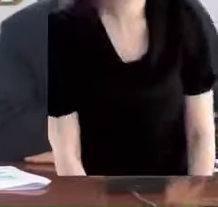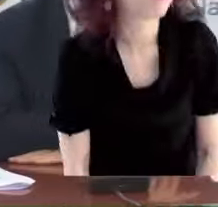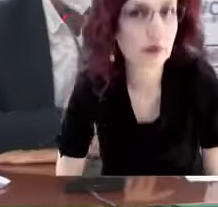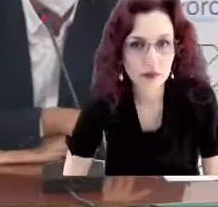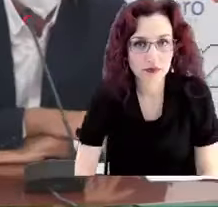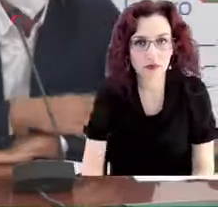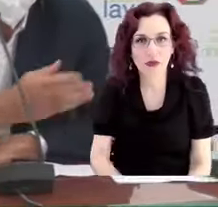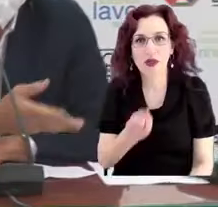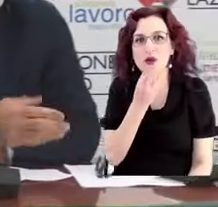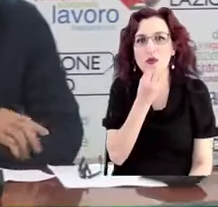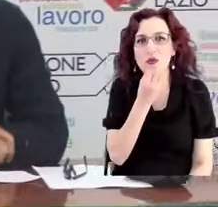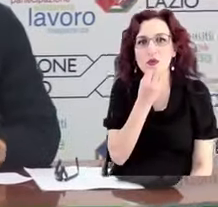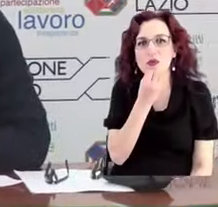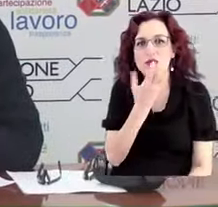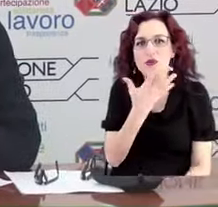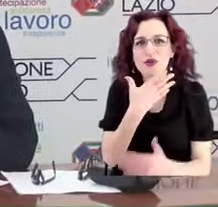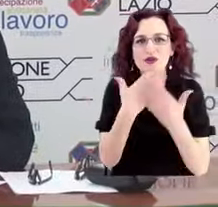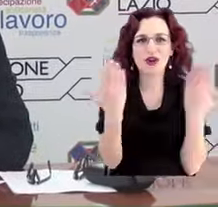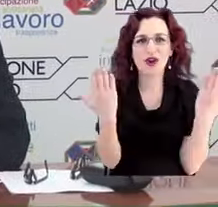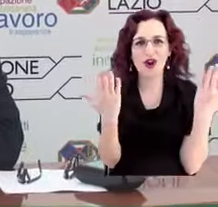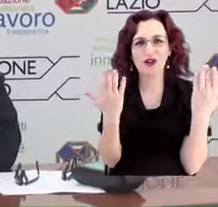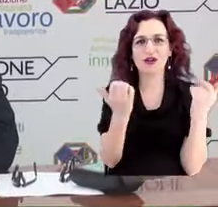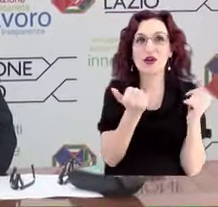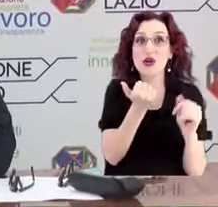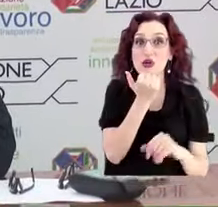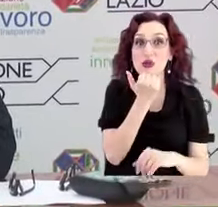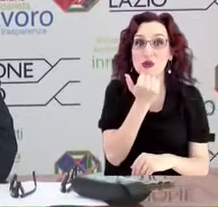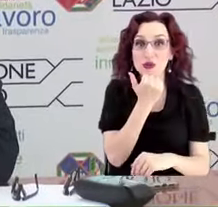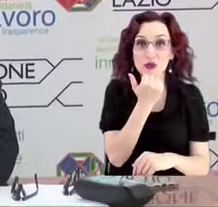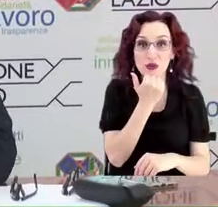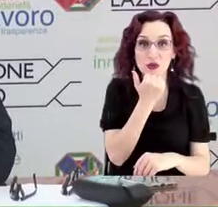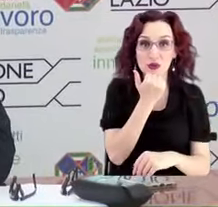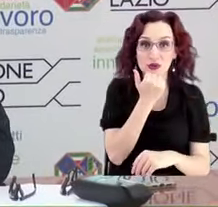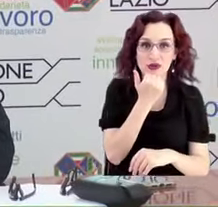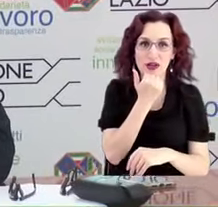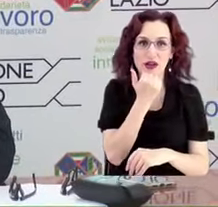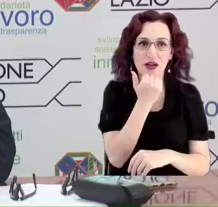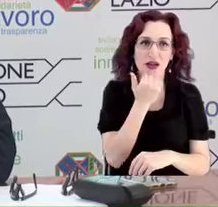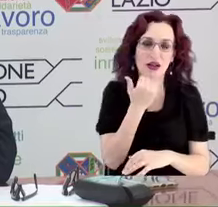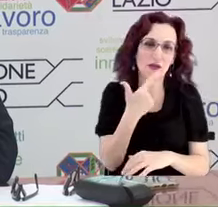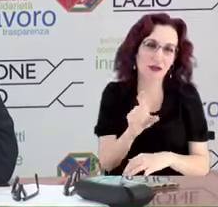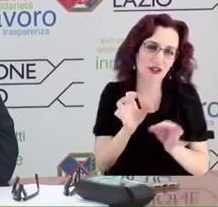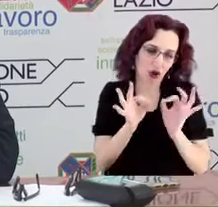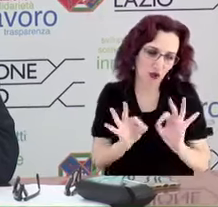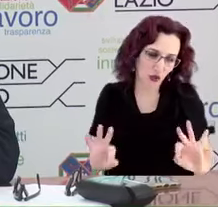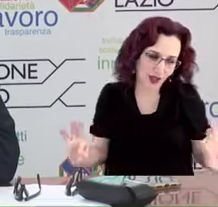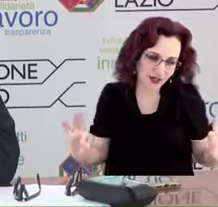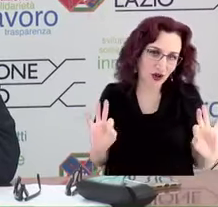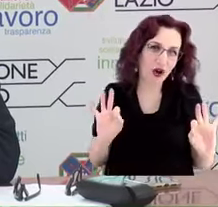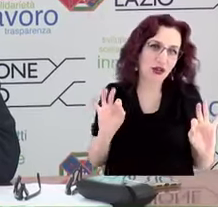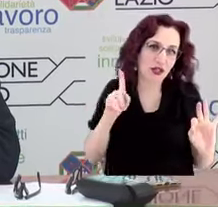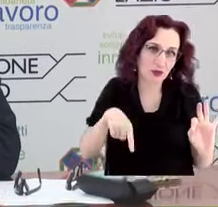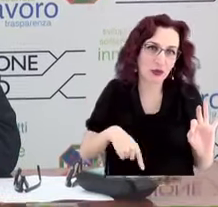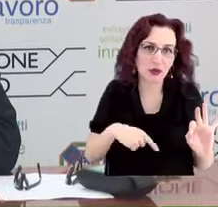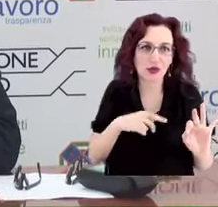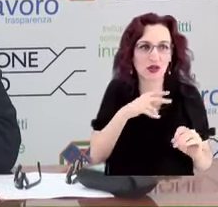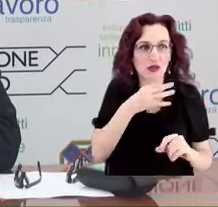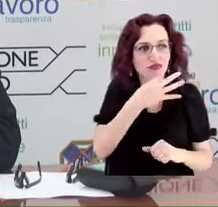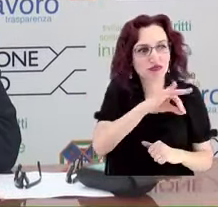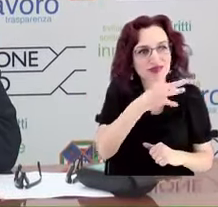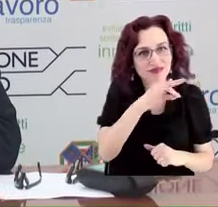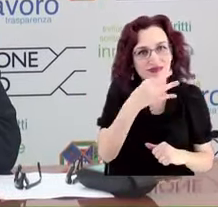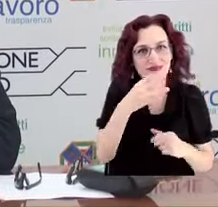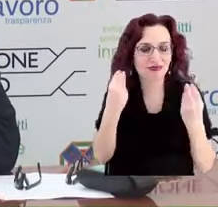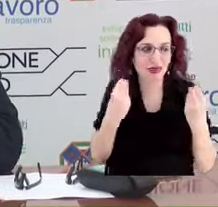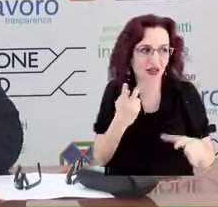scusa non solo per educazione ma perché effettivamente forse mi sono perso qualche battuta ringrazio la collega